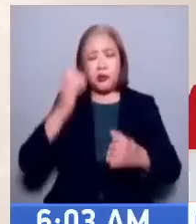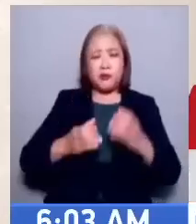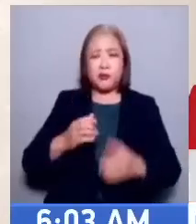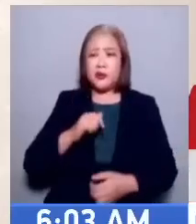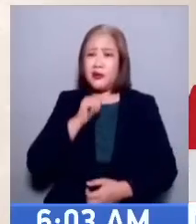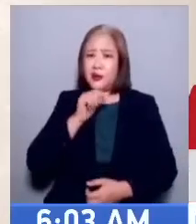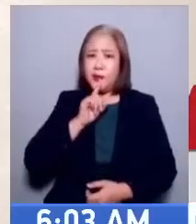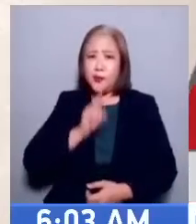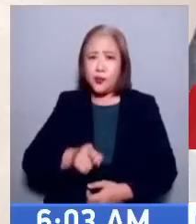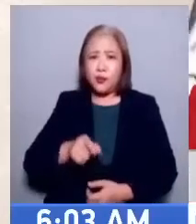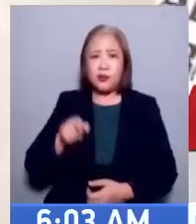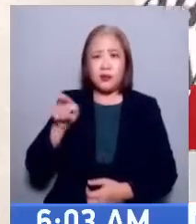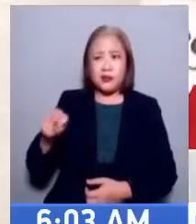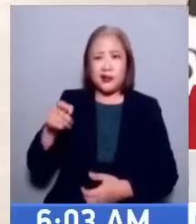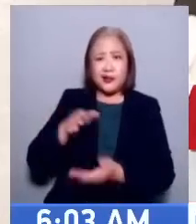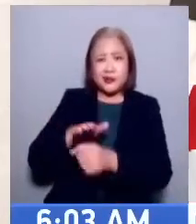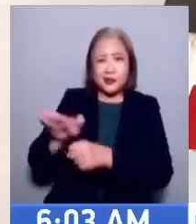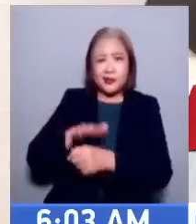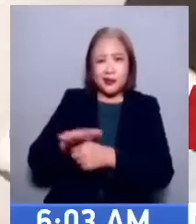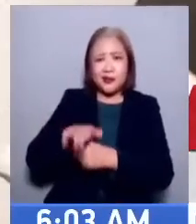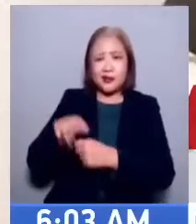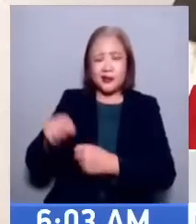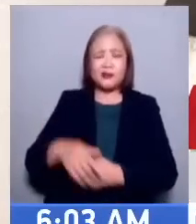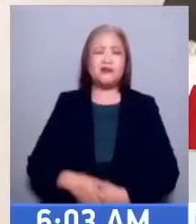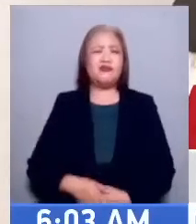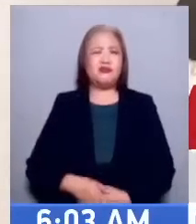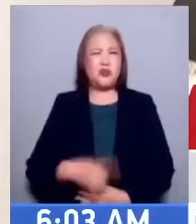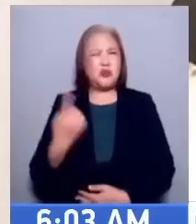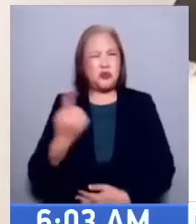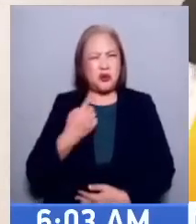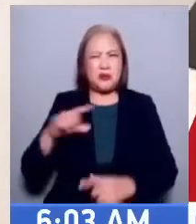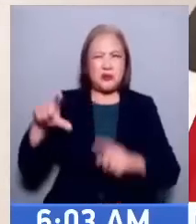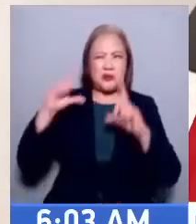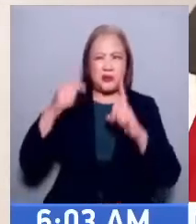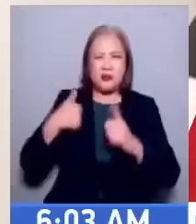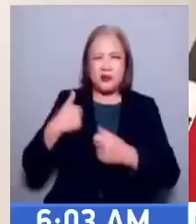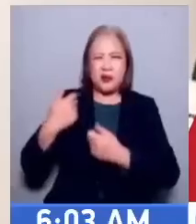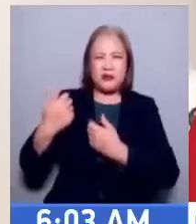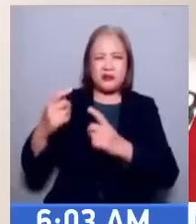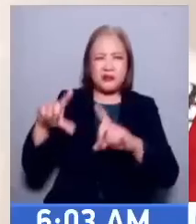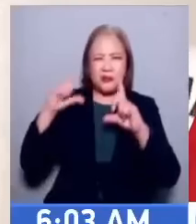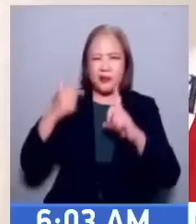yun. Pamangkin ko yun sa bahay yung nakatula eh. Sila mag-ama.